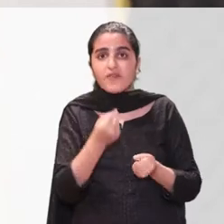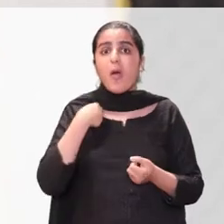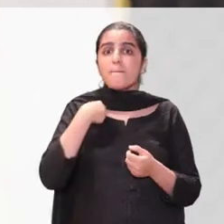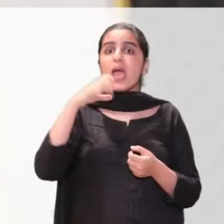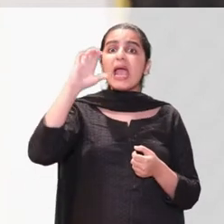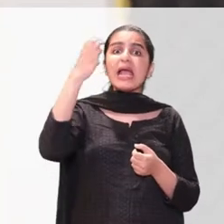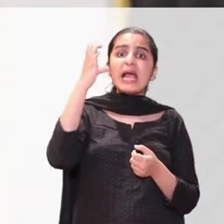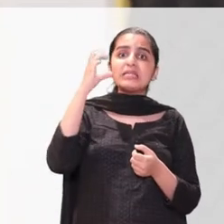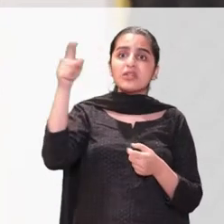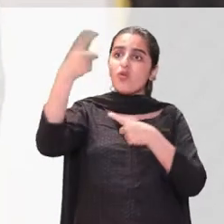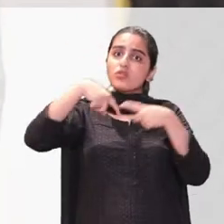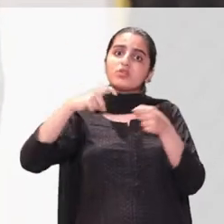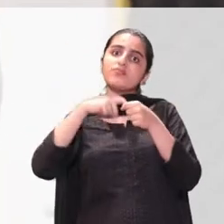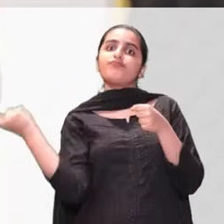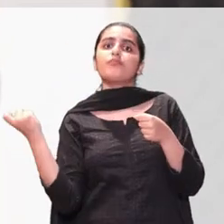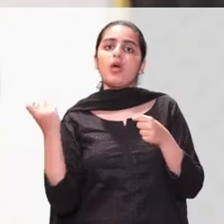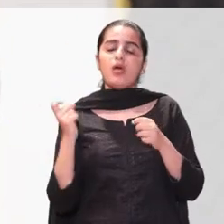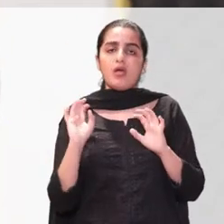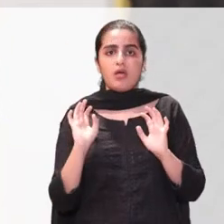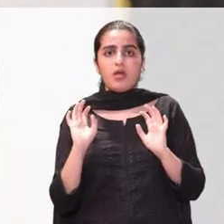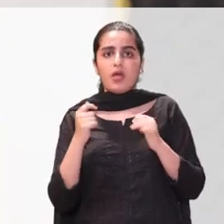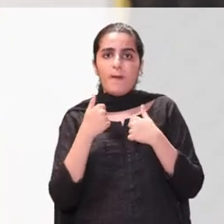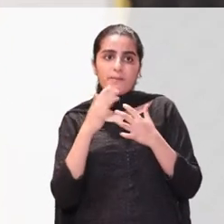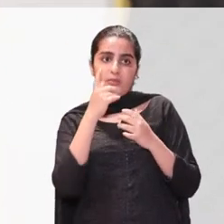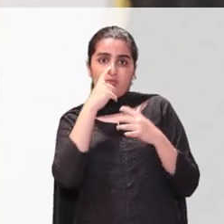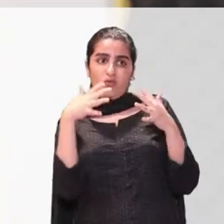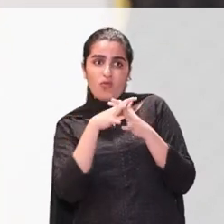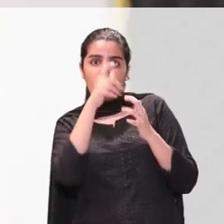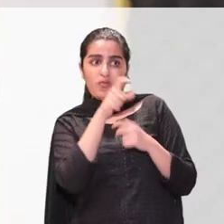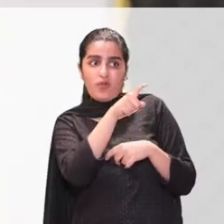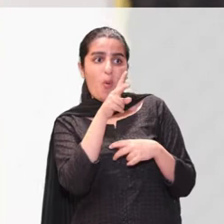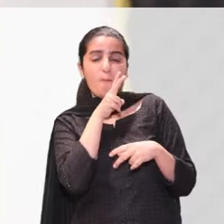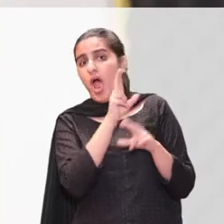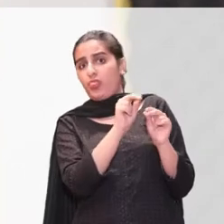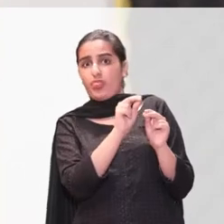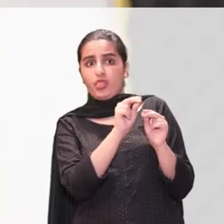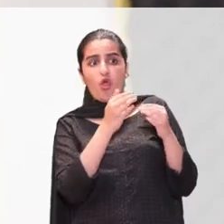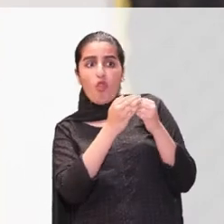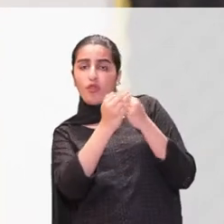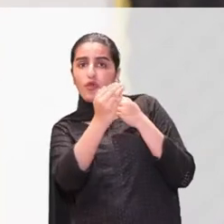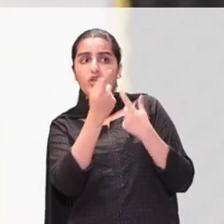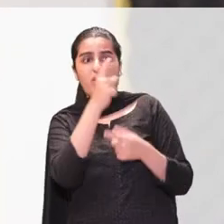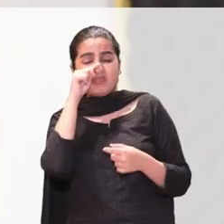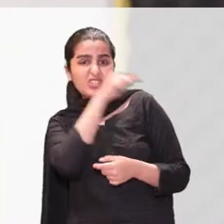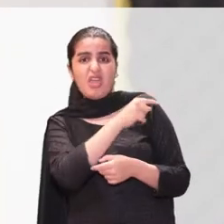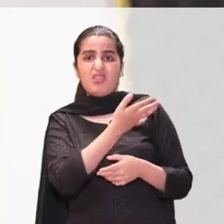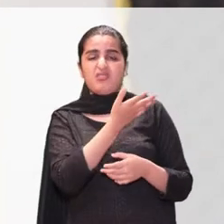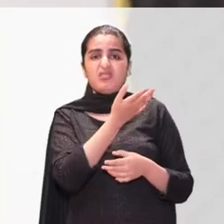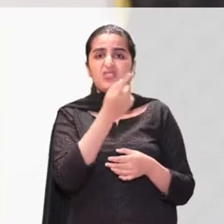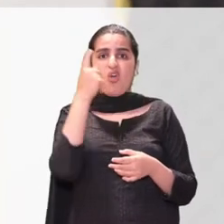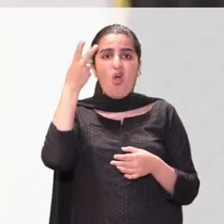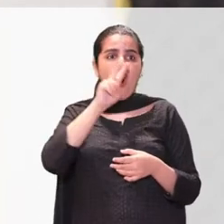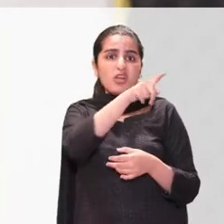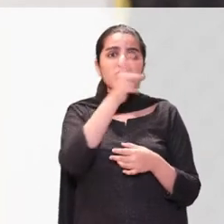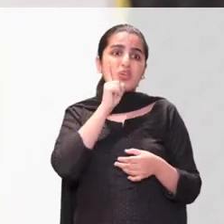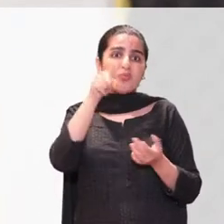यंत्र मेरे कंसर्न्स थे तब उन्होंने बिल्कुल बेवकूफ कर लिया कि नहीं चीज LED इससे बात नहीं करनी है और इस समय नाक